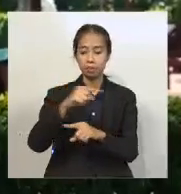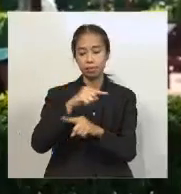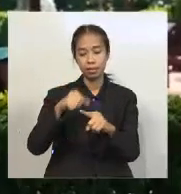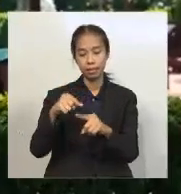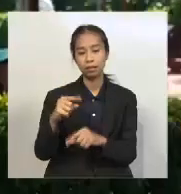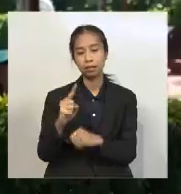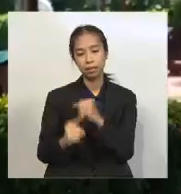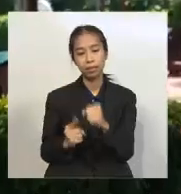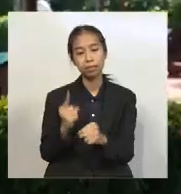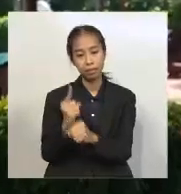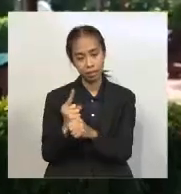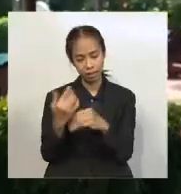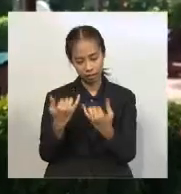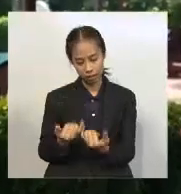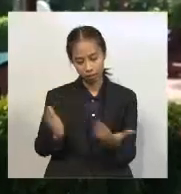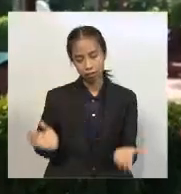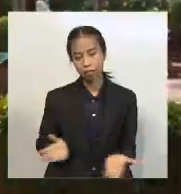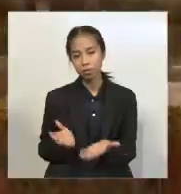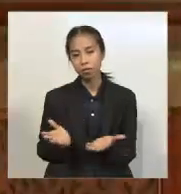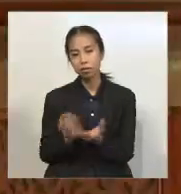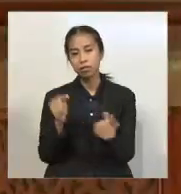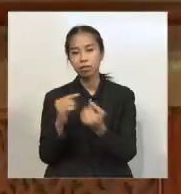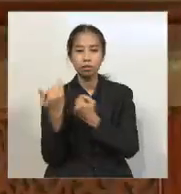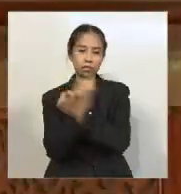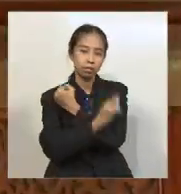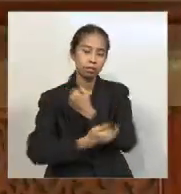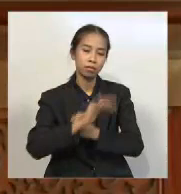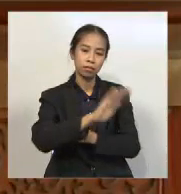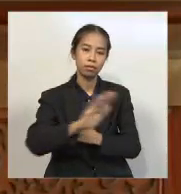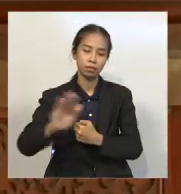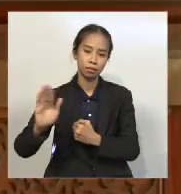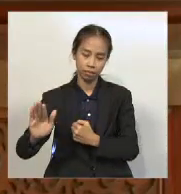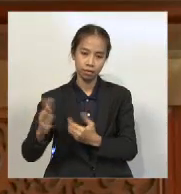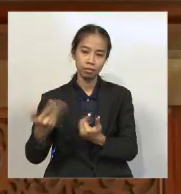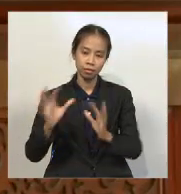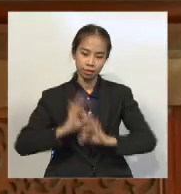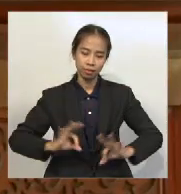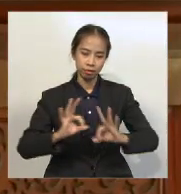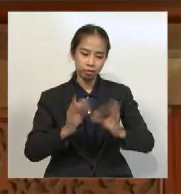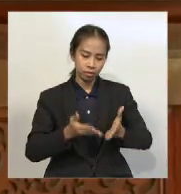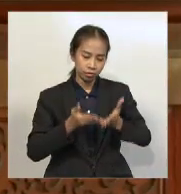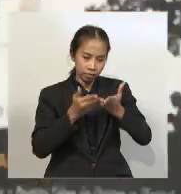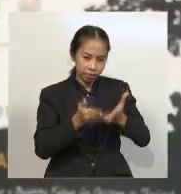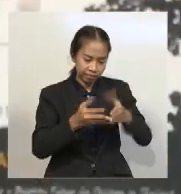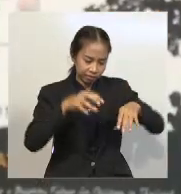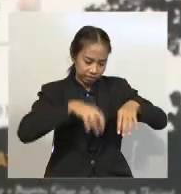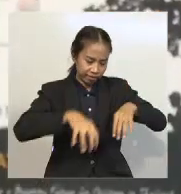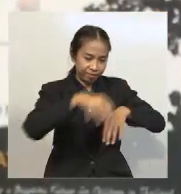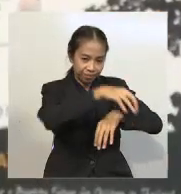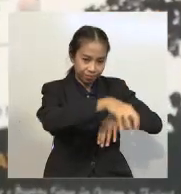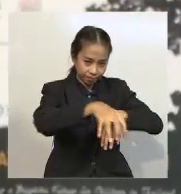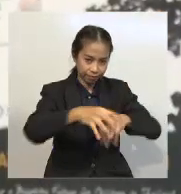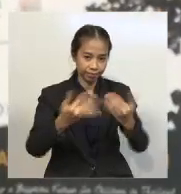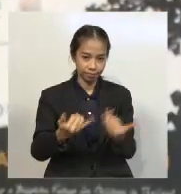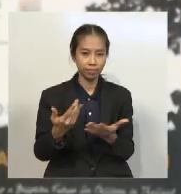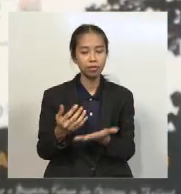อปีและเพื่อเป็นการสนับสนุนการเติบโตแต่ละประเทศก็ควรมีการพัฒนาท่าเรือมากยิ่งขึ้นและส่งเสริมให้เกิดธุร